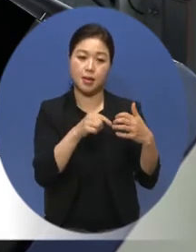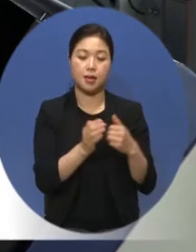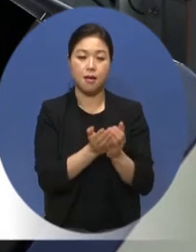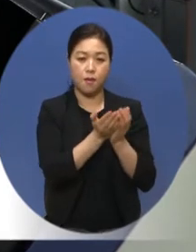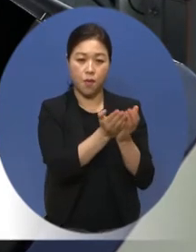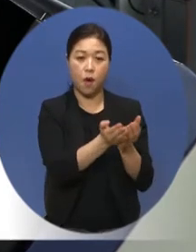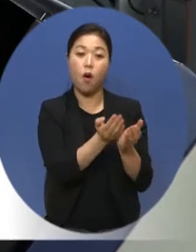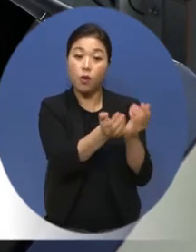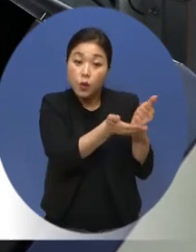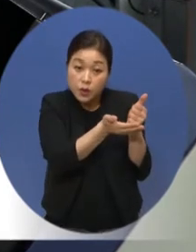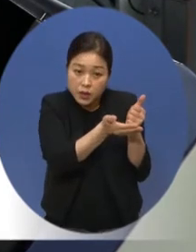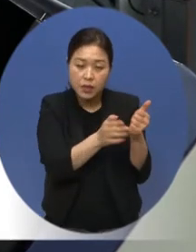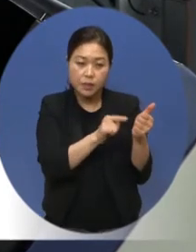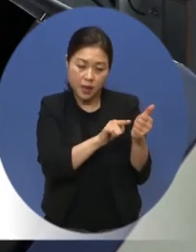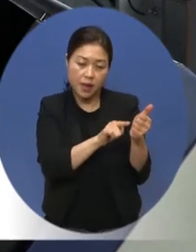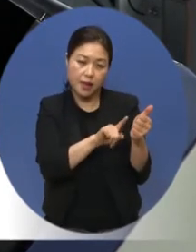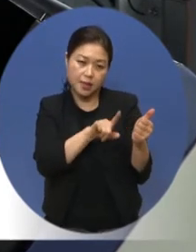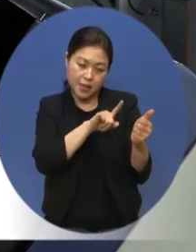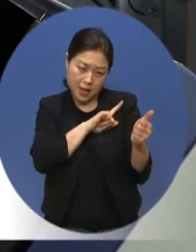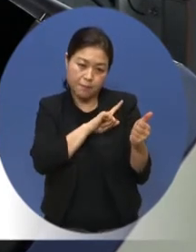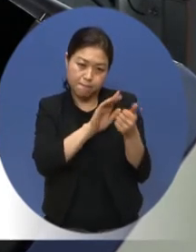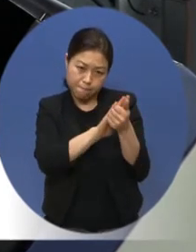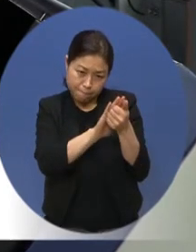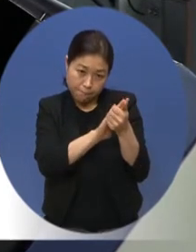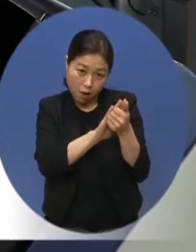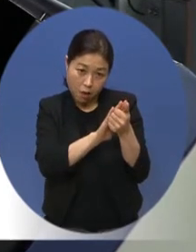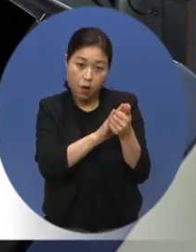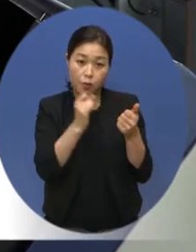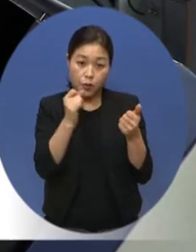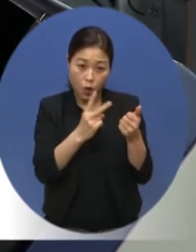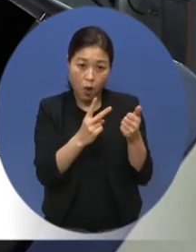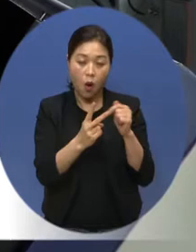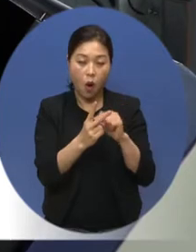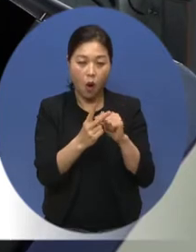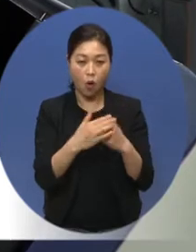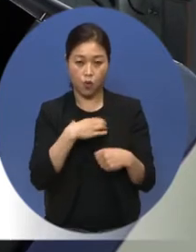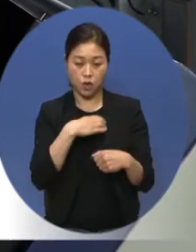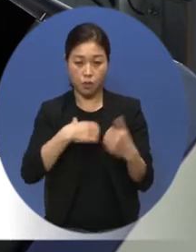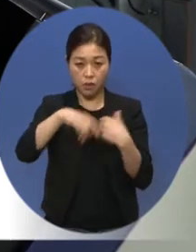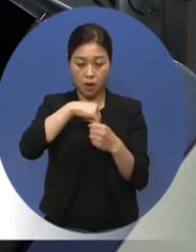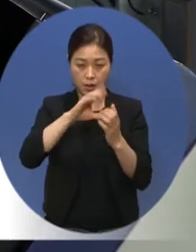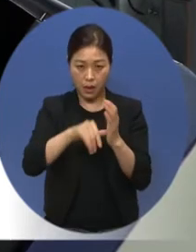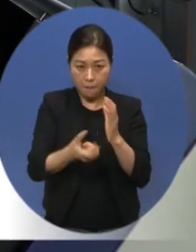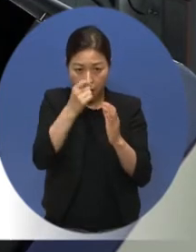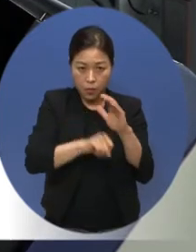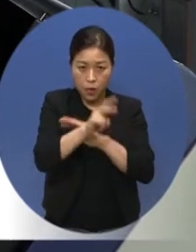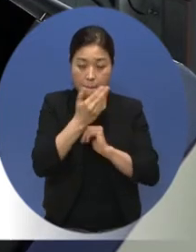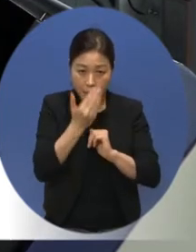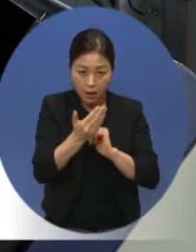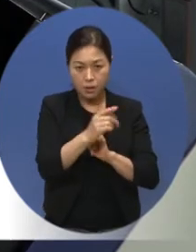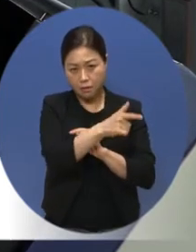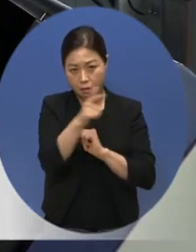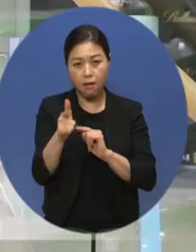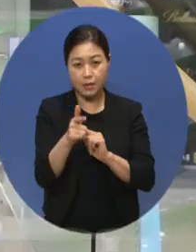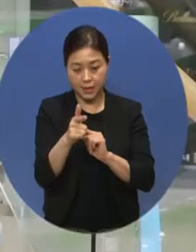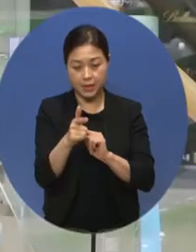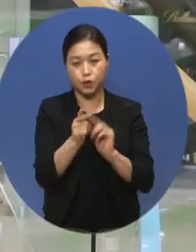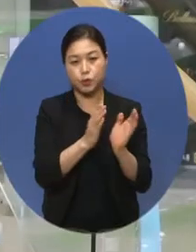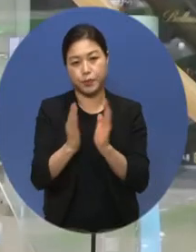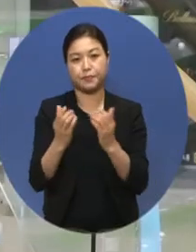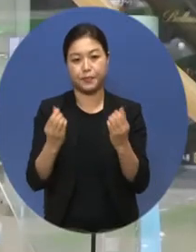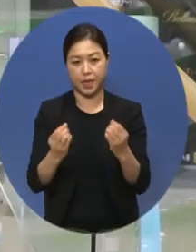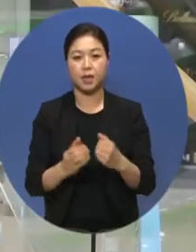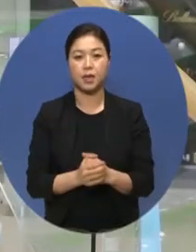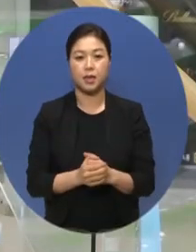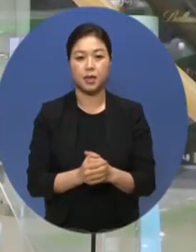고려하여 여객이 신속하게 단시간 내에 탈출할 수 있는 그런 시스템을 갖추고 있습니다.